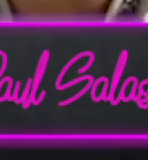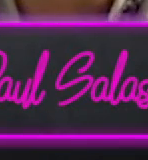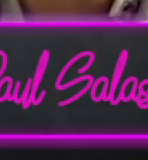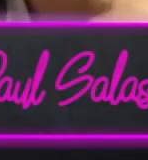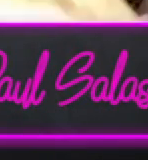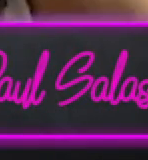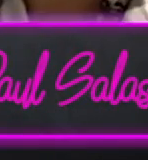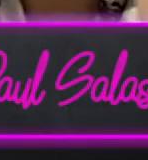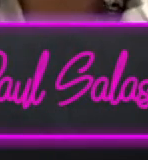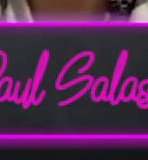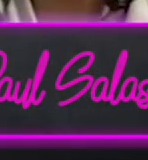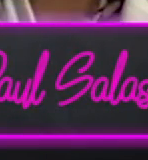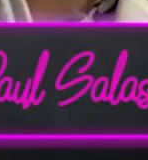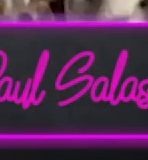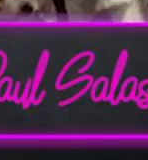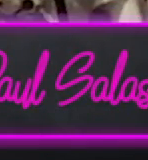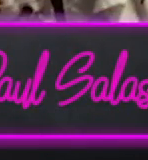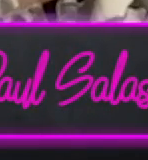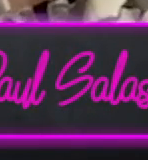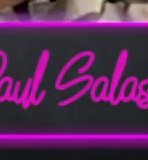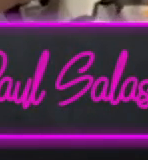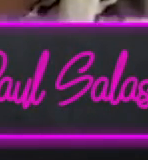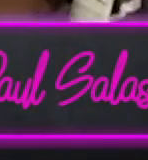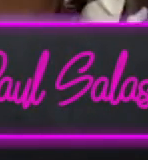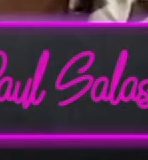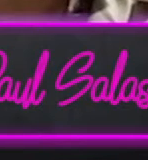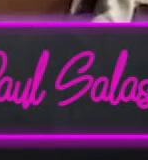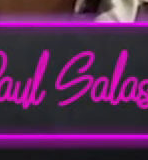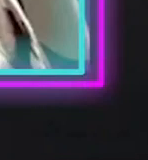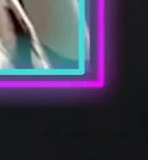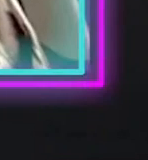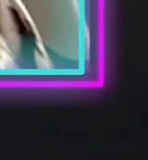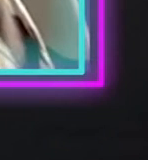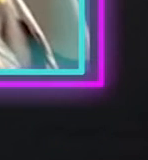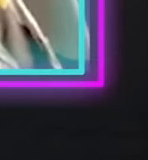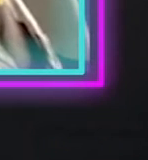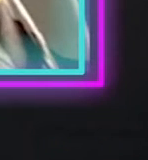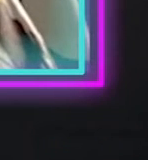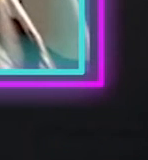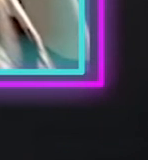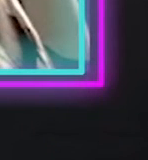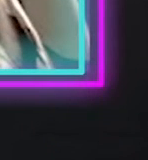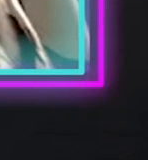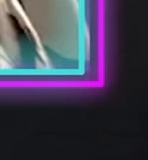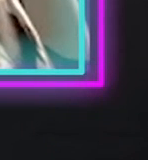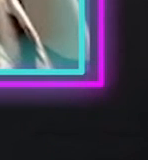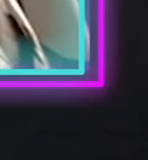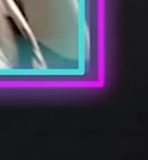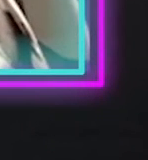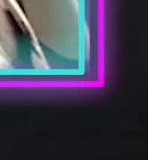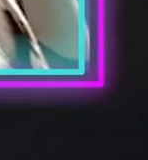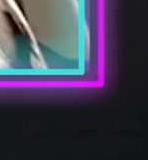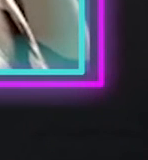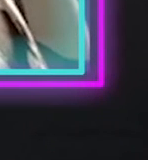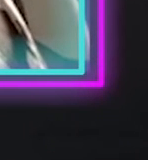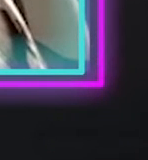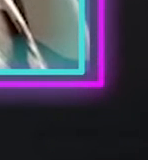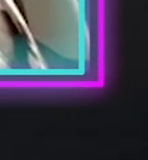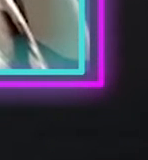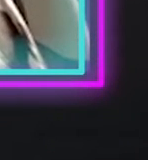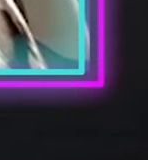sila Ara, sila Ruru, nandiyan dyan sa labas. Ah! Okay. Oy, kasi medyo nag-iiyakan pa kami, Miss Pia, kasi after ilan